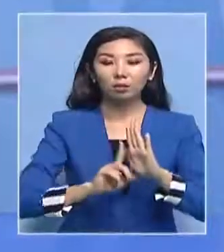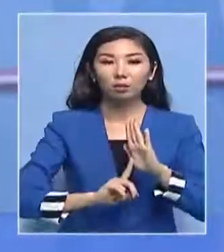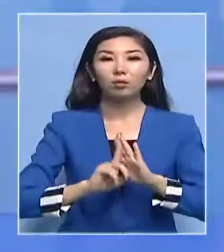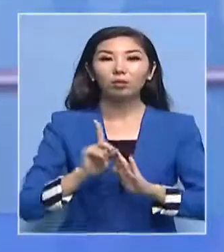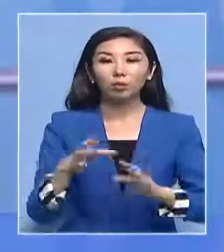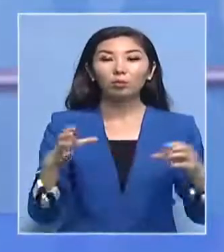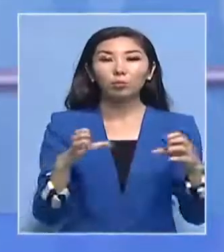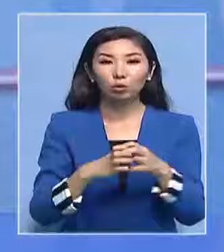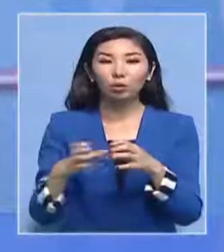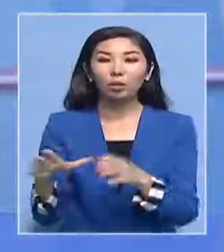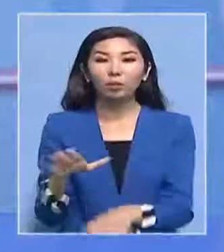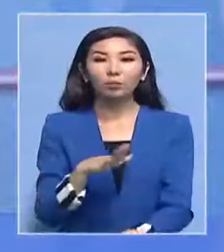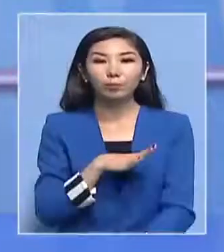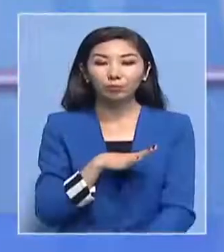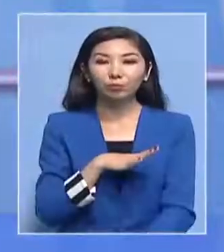ұйым болса да,